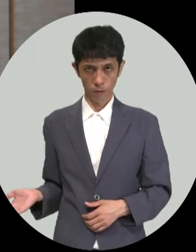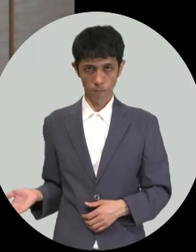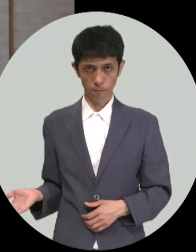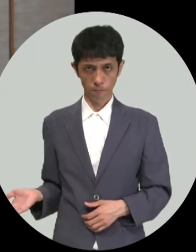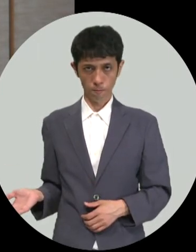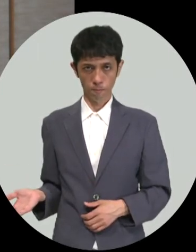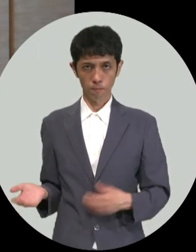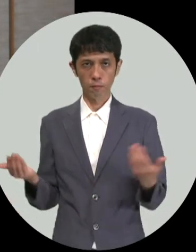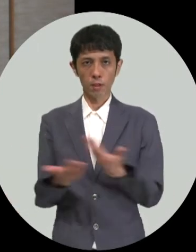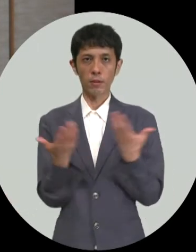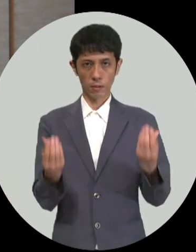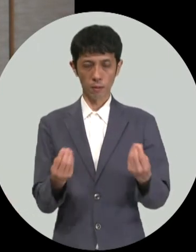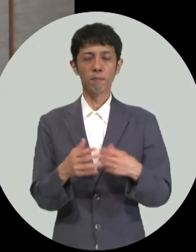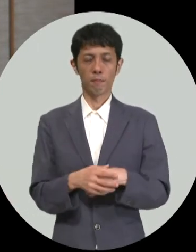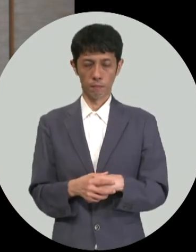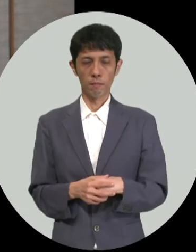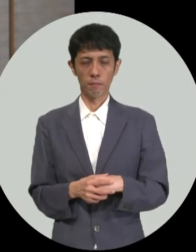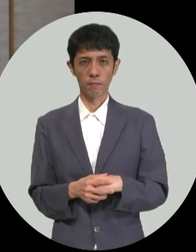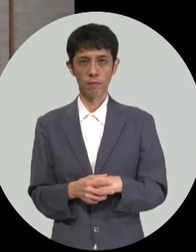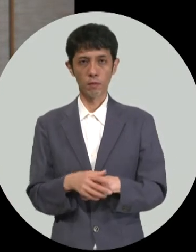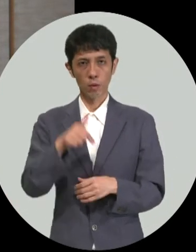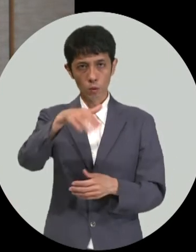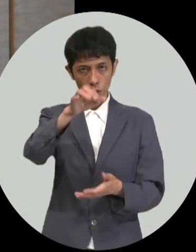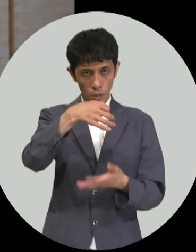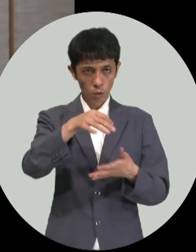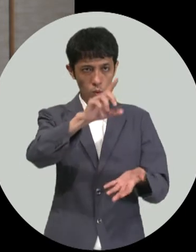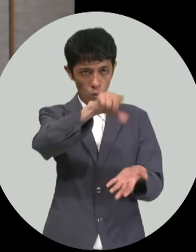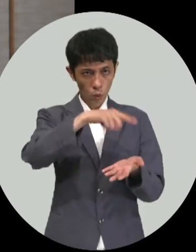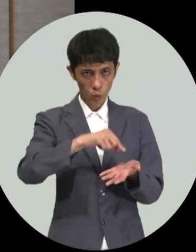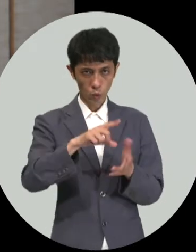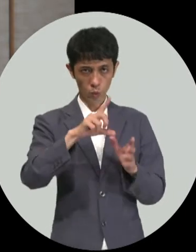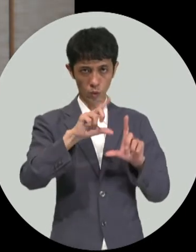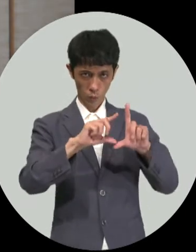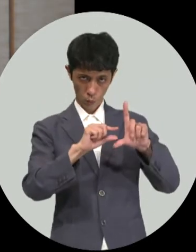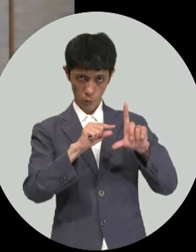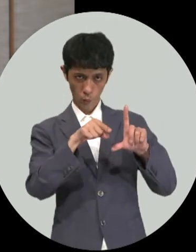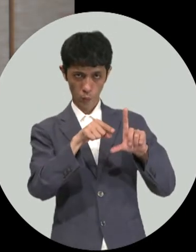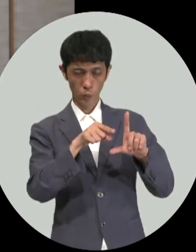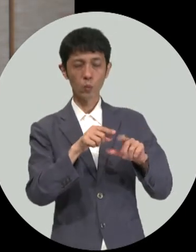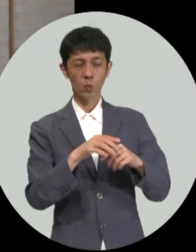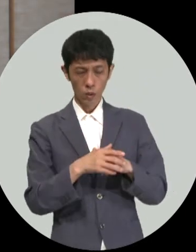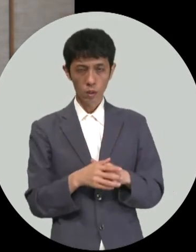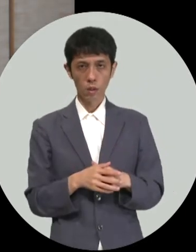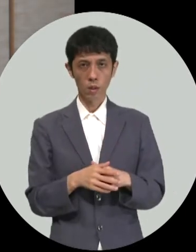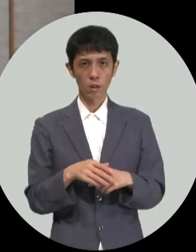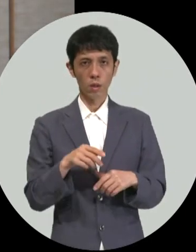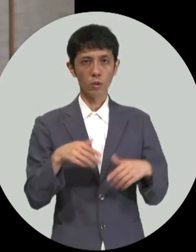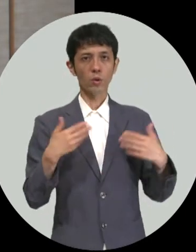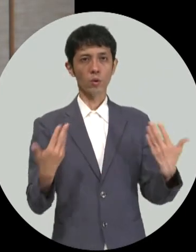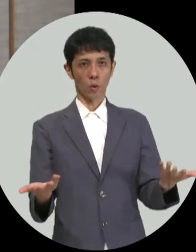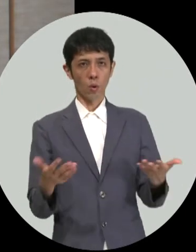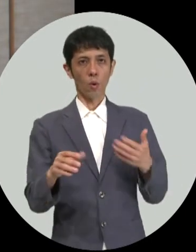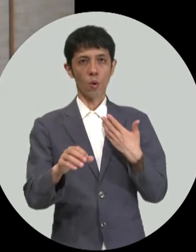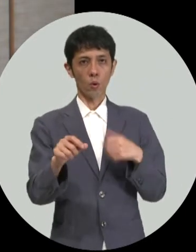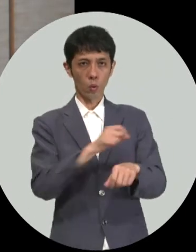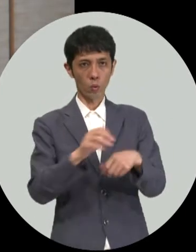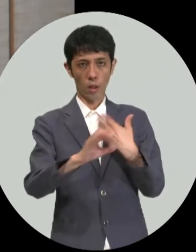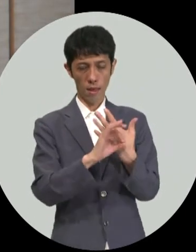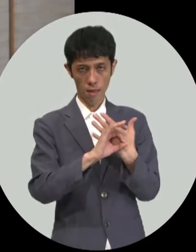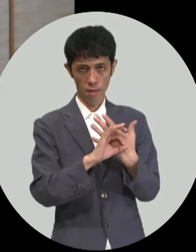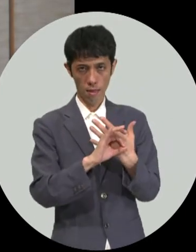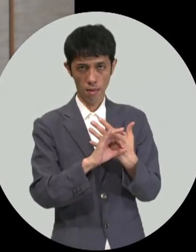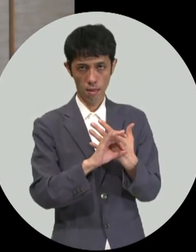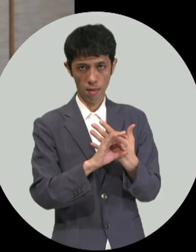りました。不正の徴収率につきましては、徴収猶予の特例、これはコロナの影響等によりま